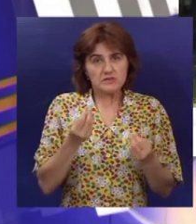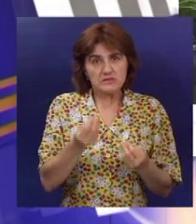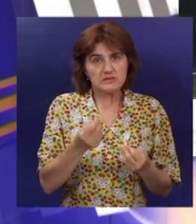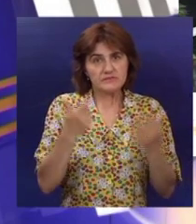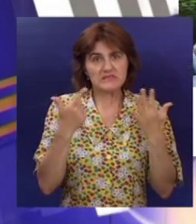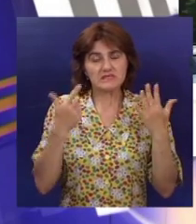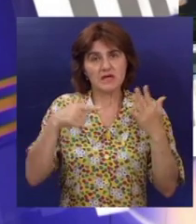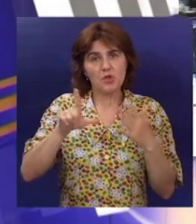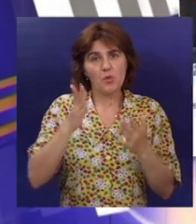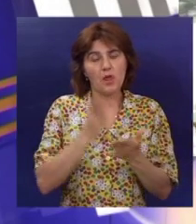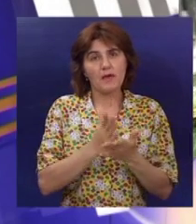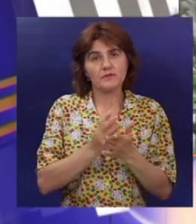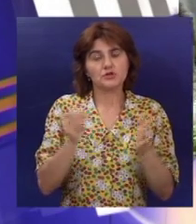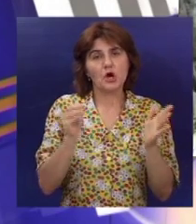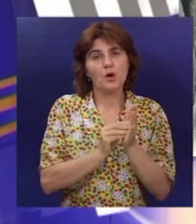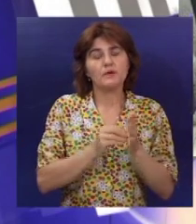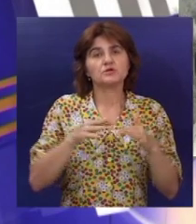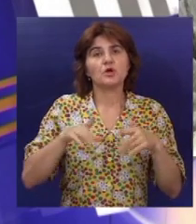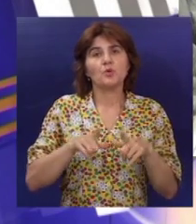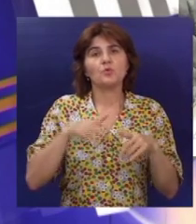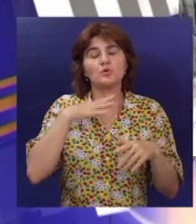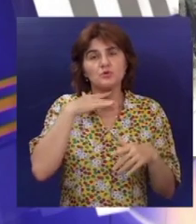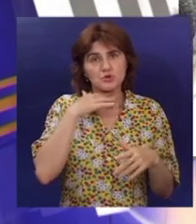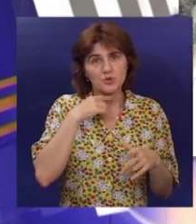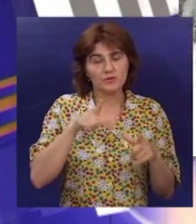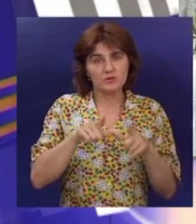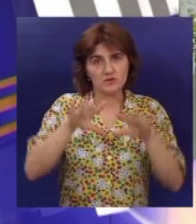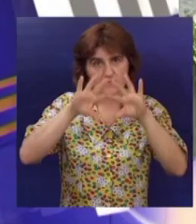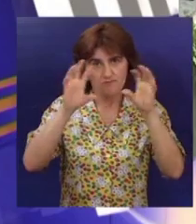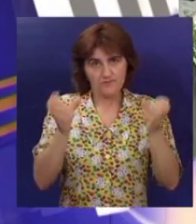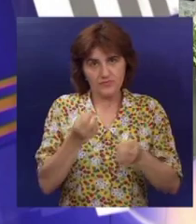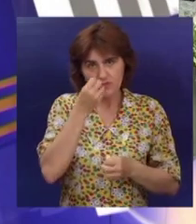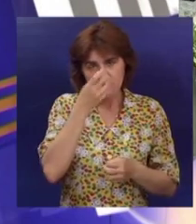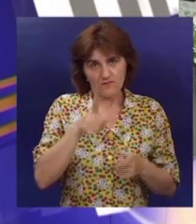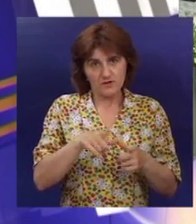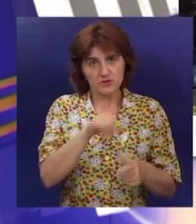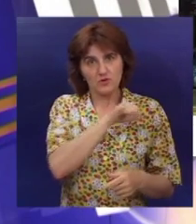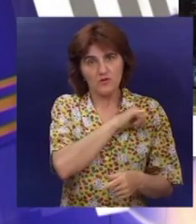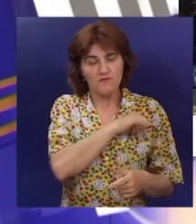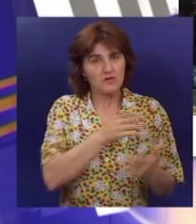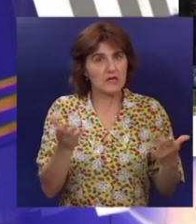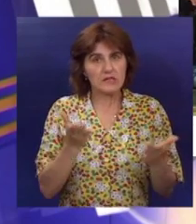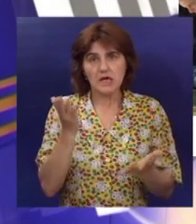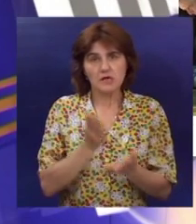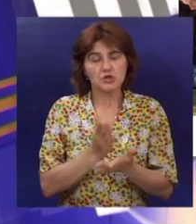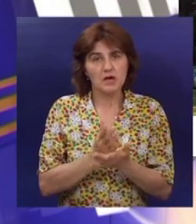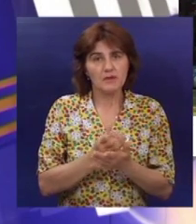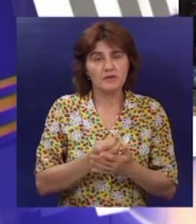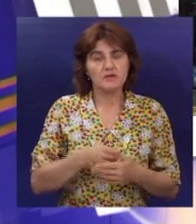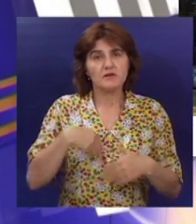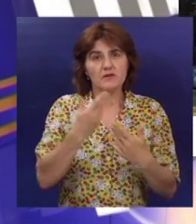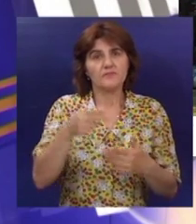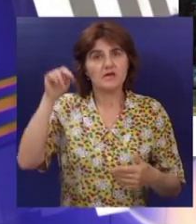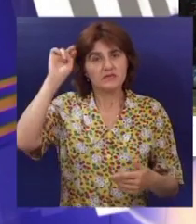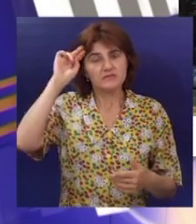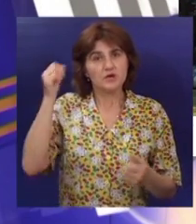jul, tradicionalno će biti obeležen u subotu na Iriškom vencu u organizaciji Subnora Vojvodine, gde će biti položene